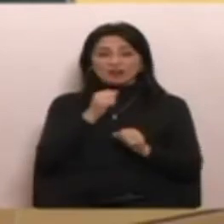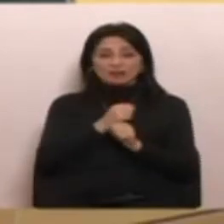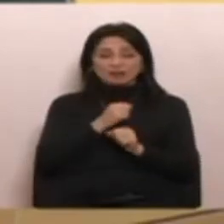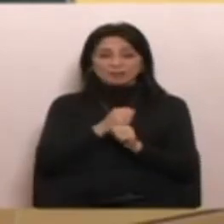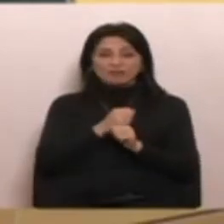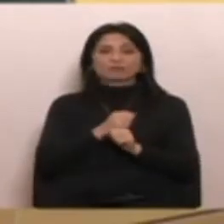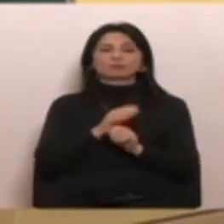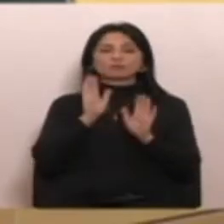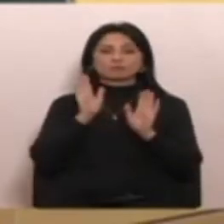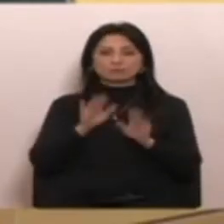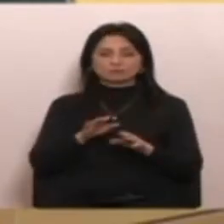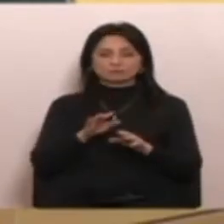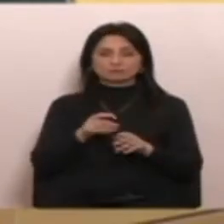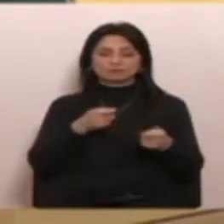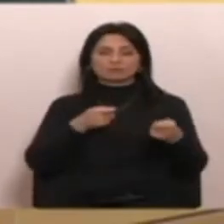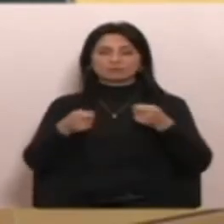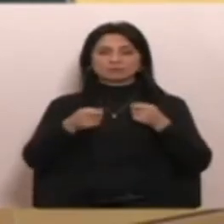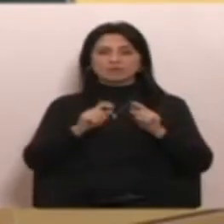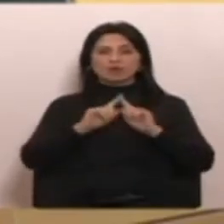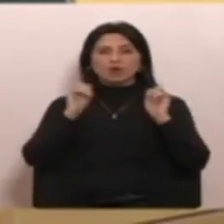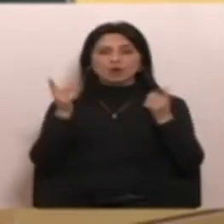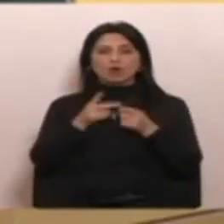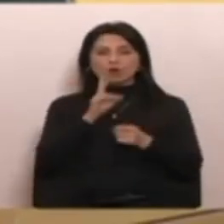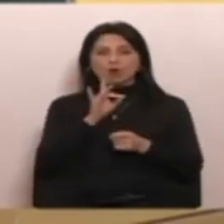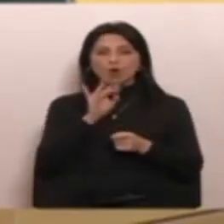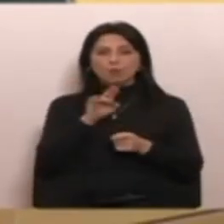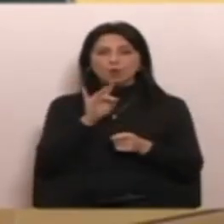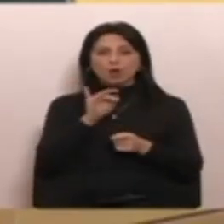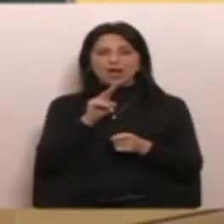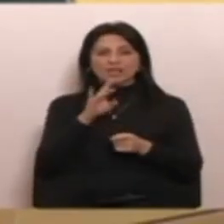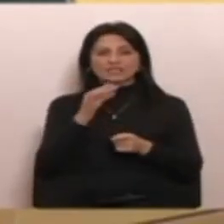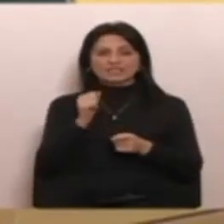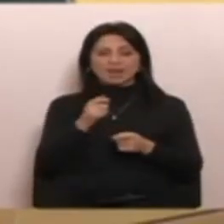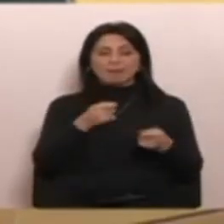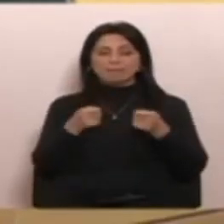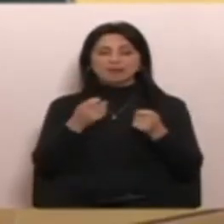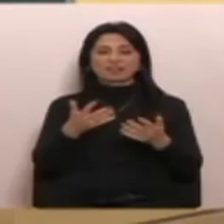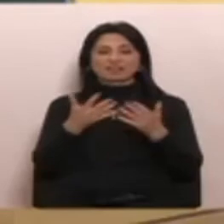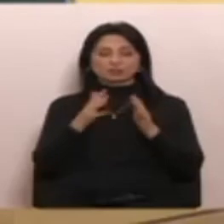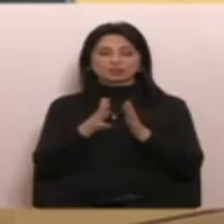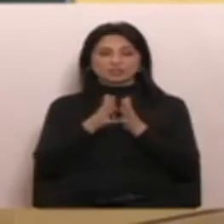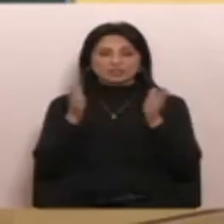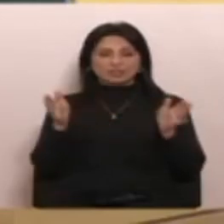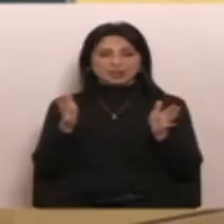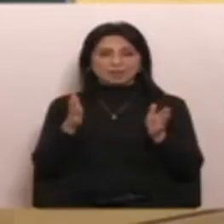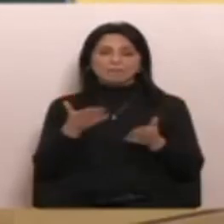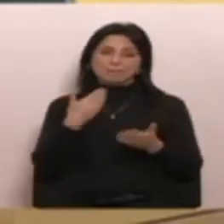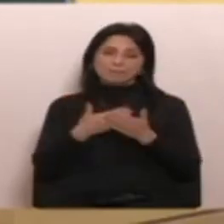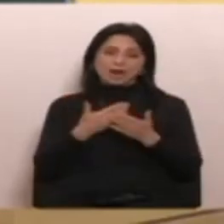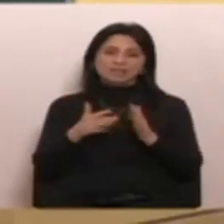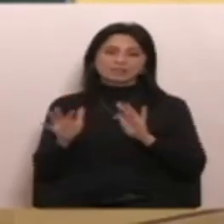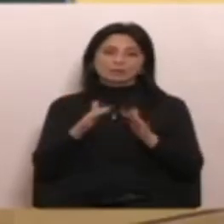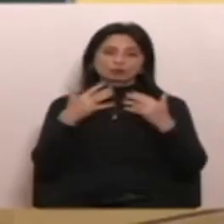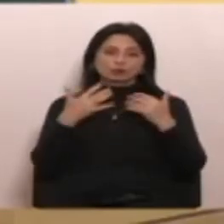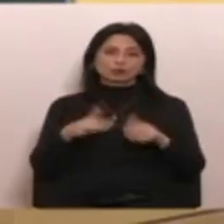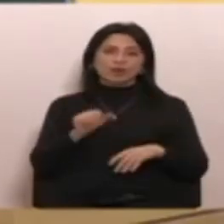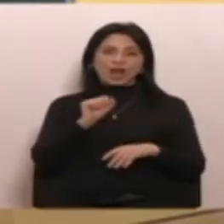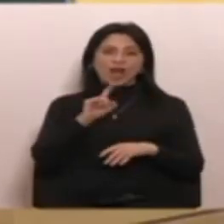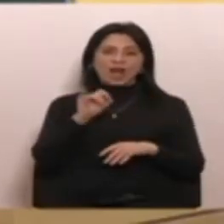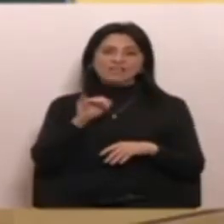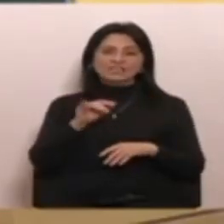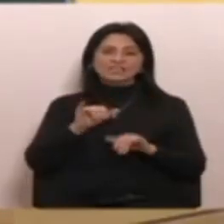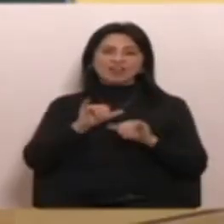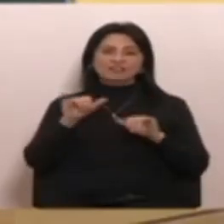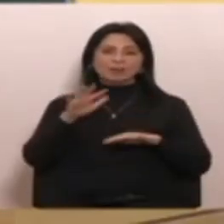კორპორატიული მართვის პრინციპების დანერგვას და მათი მართვის ეფექტიანობის ზრდას, მაგალითად ეს პროცესი უკვე აზიის განვითარების ბანკთან